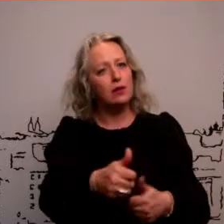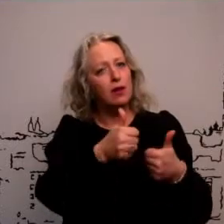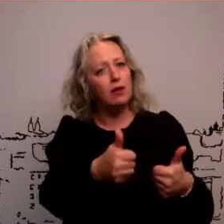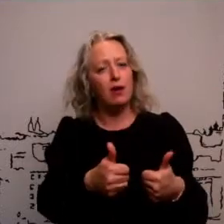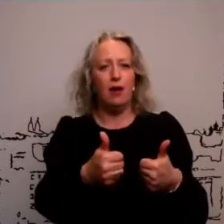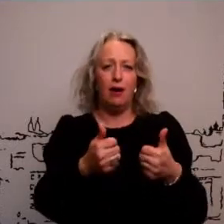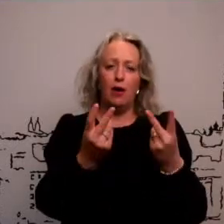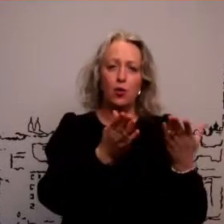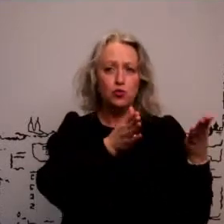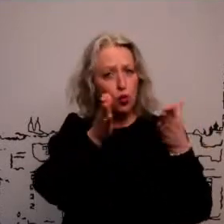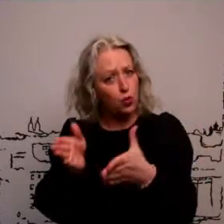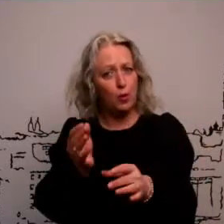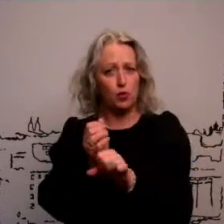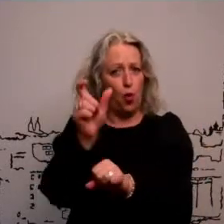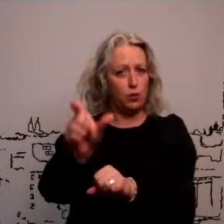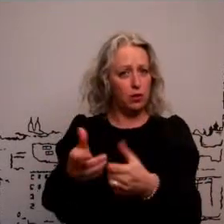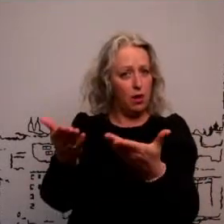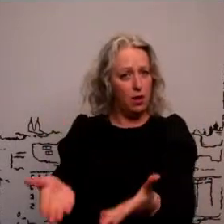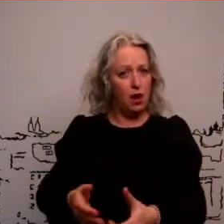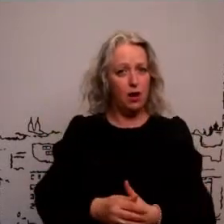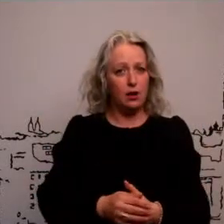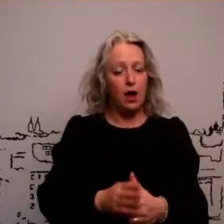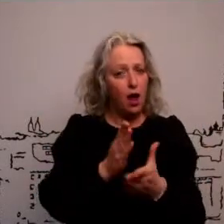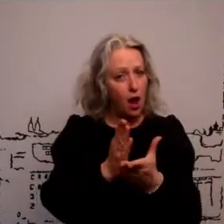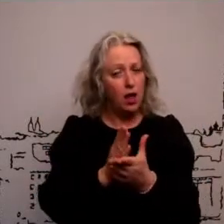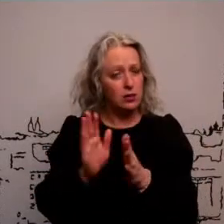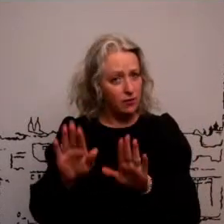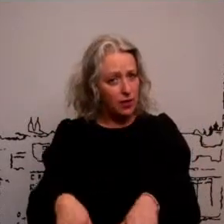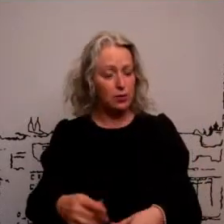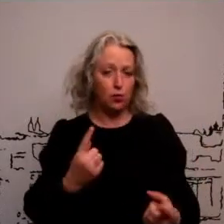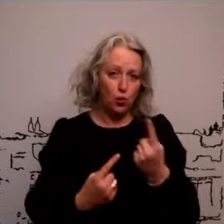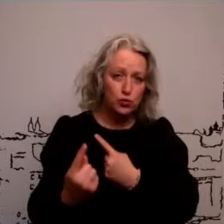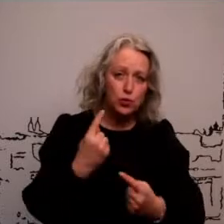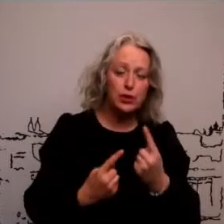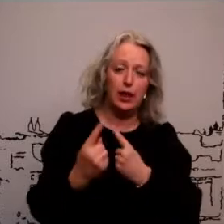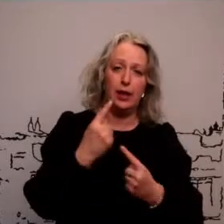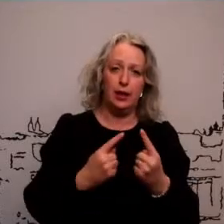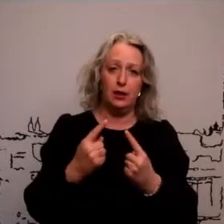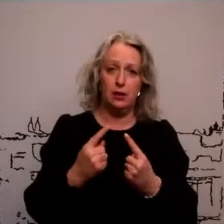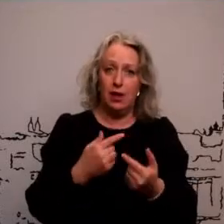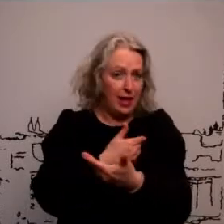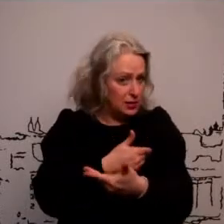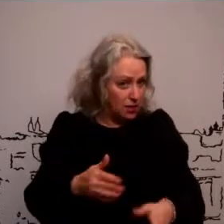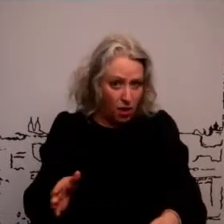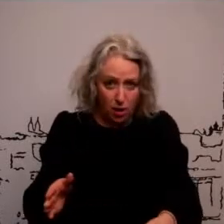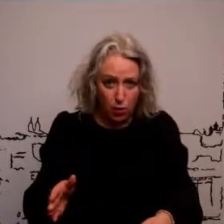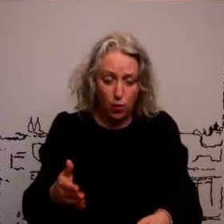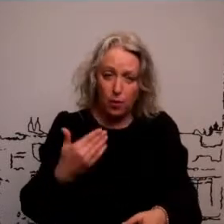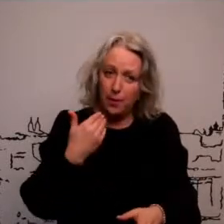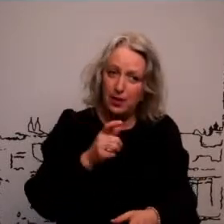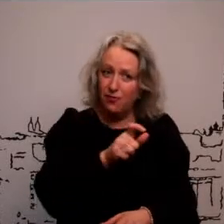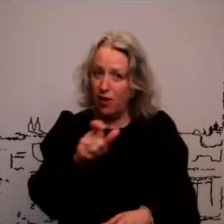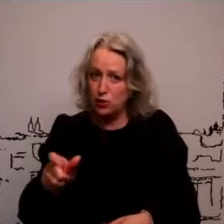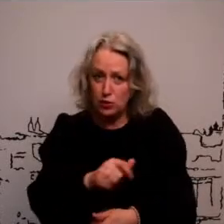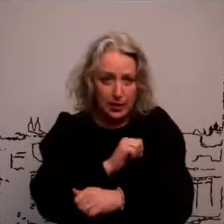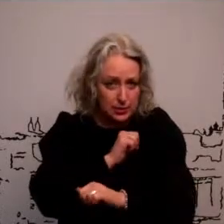suhtumist oma töötajasse, et sa võid alati konsulteerida, kui sa noh, ei saa minult millegi tõttu mingit vastust